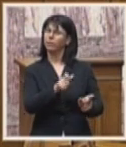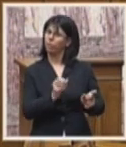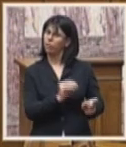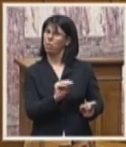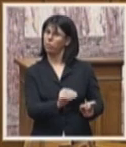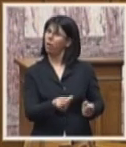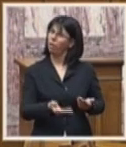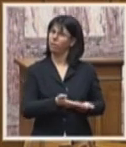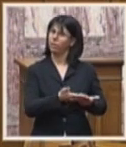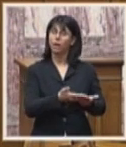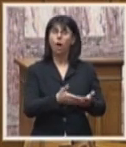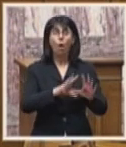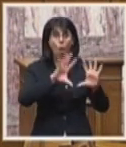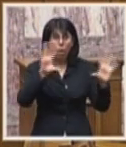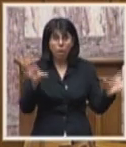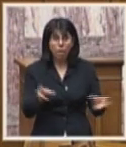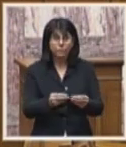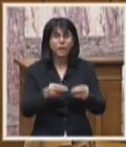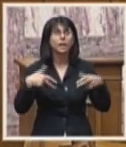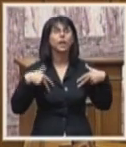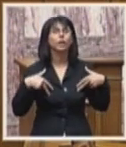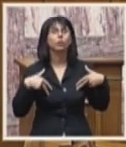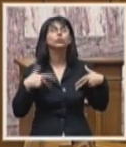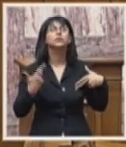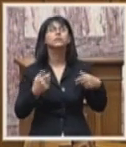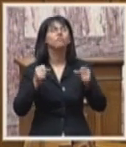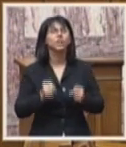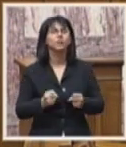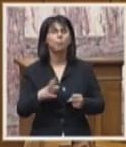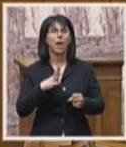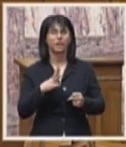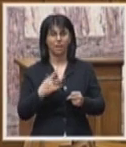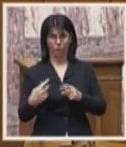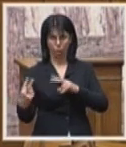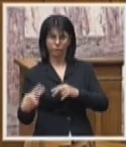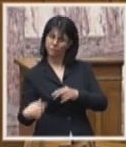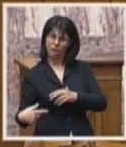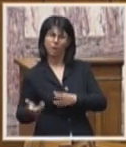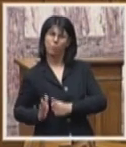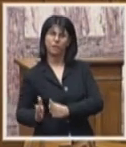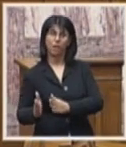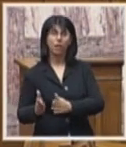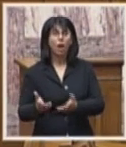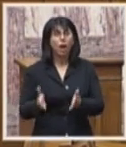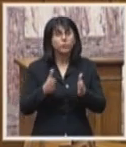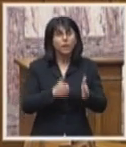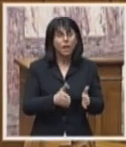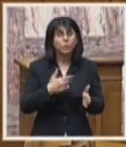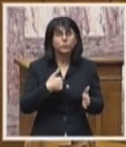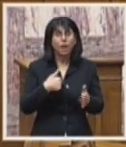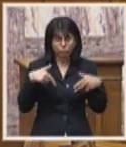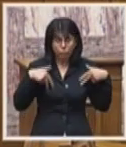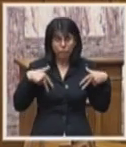Ζούσαμε λοιπόν από ένα κράτος πελατειακό και όχι παραγωγικό. Απ' την άλλη λέγαμε, για αυτό το